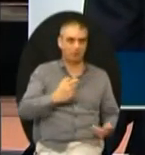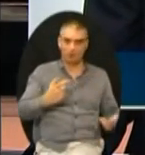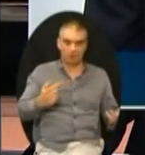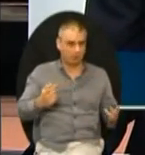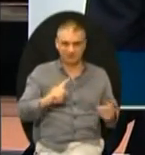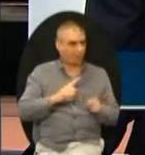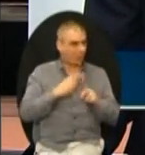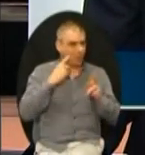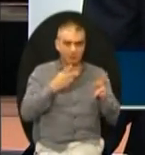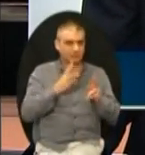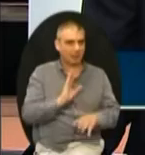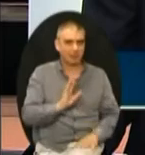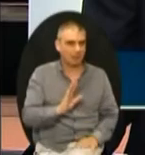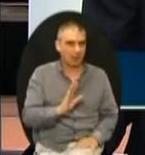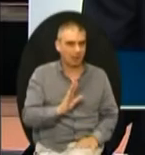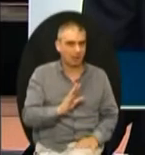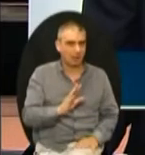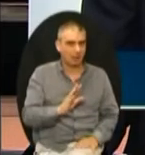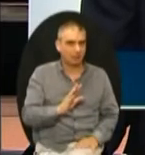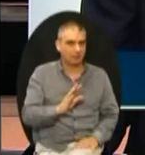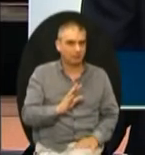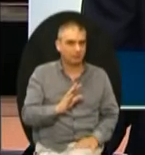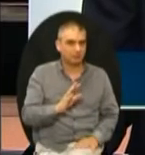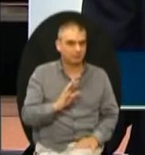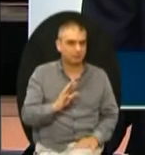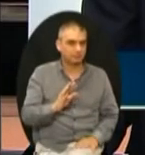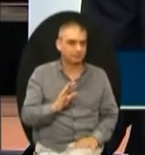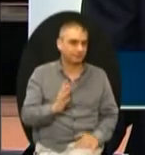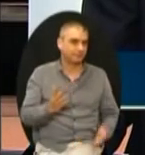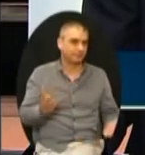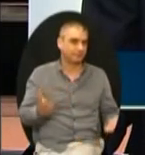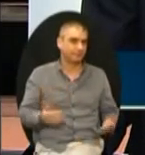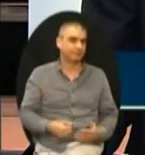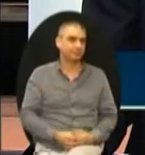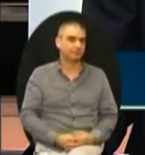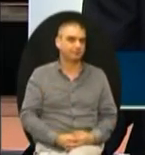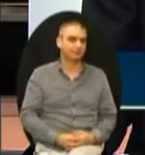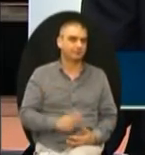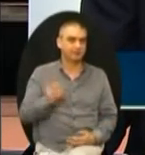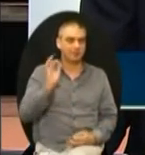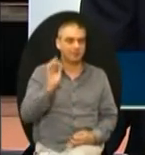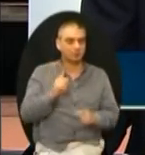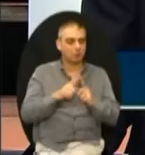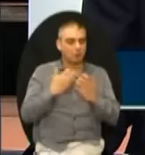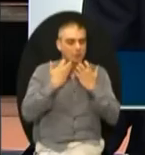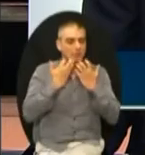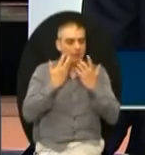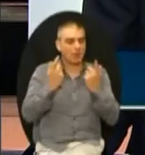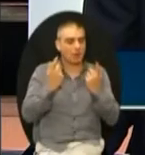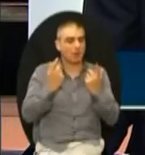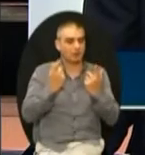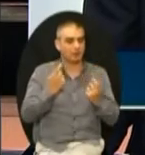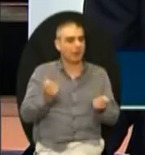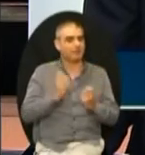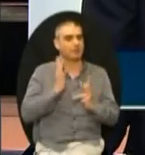היה כסטירה. זה היה למרבית הצער והכאב תיאור של קמפיין שהוא